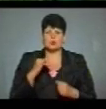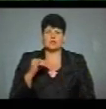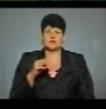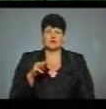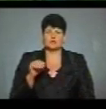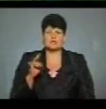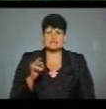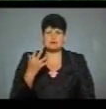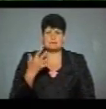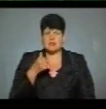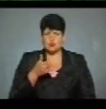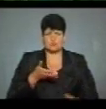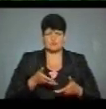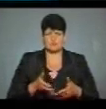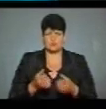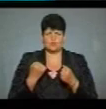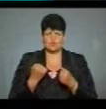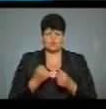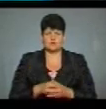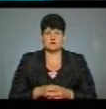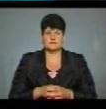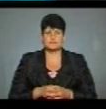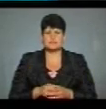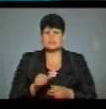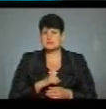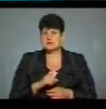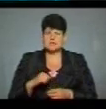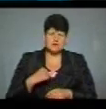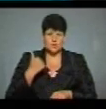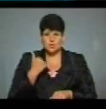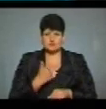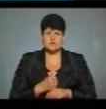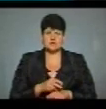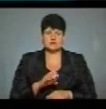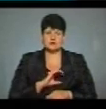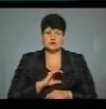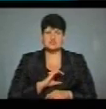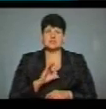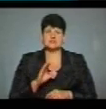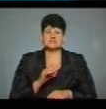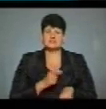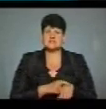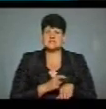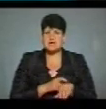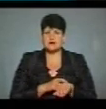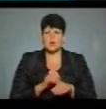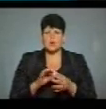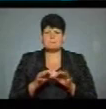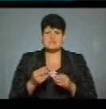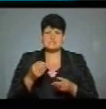Туницька 5 років у санному спорті. Найголовніші такі нагороди – це Швейцарія, це Олімпійська